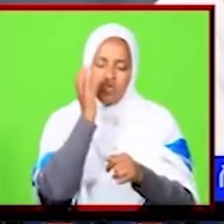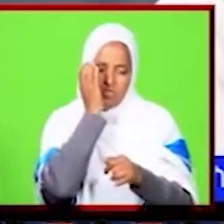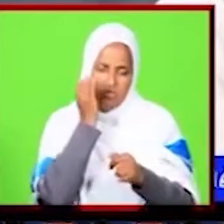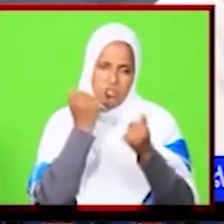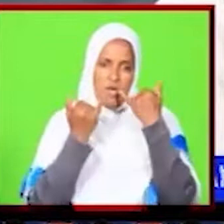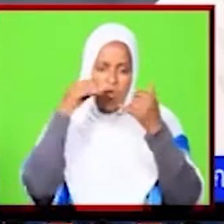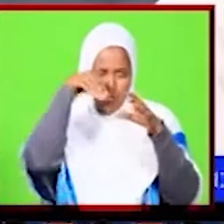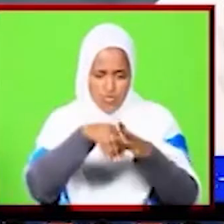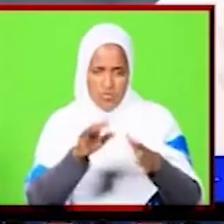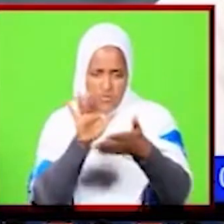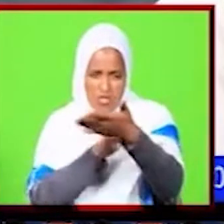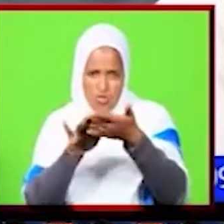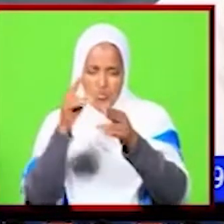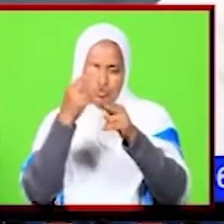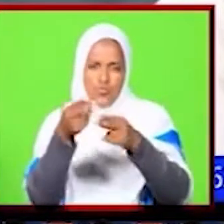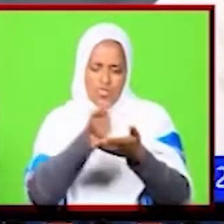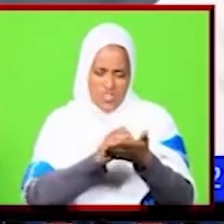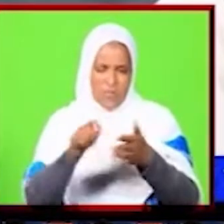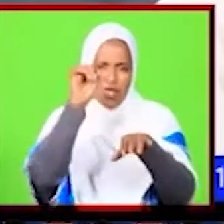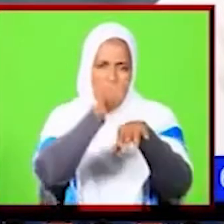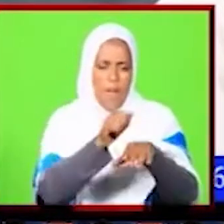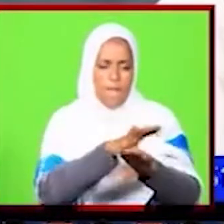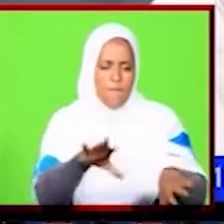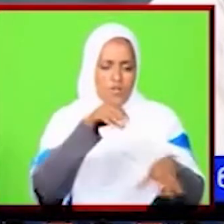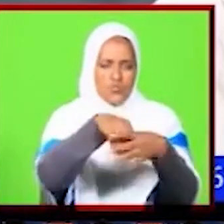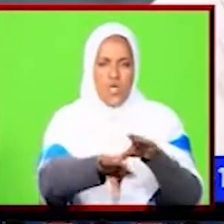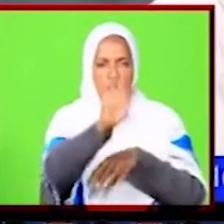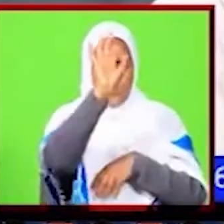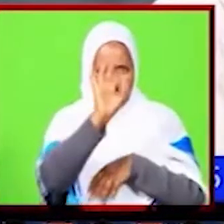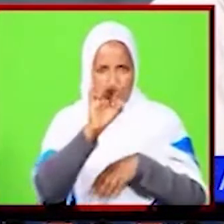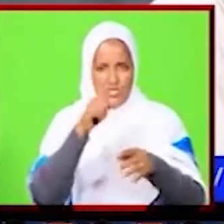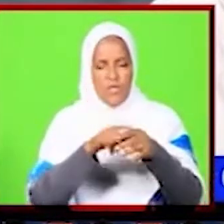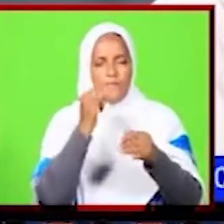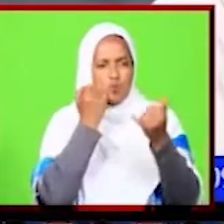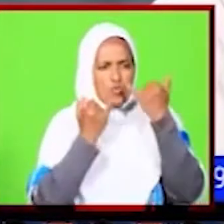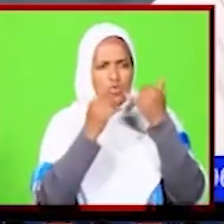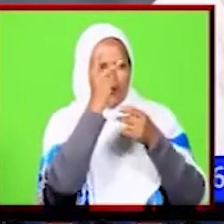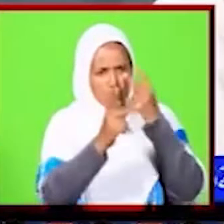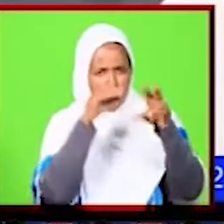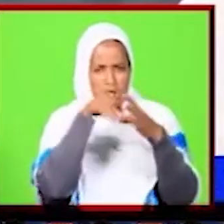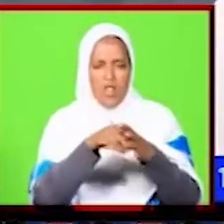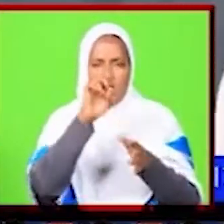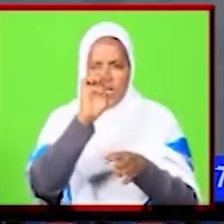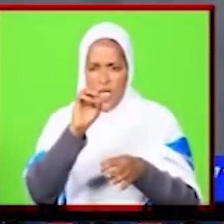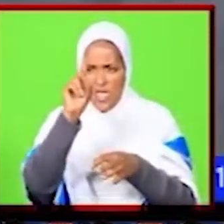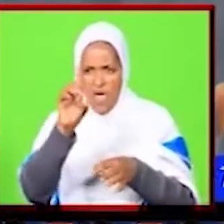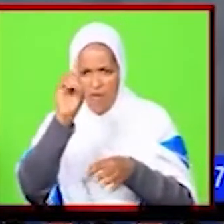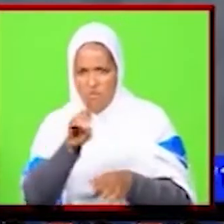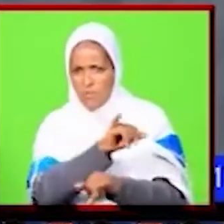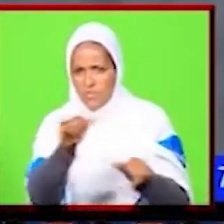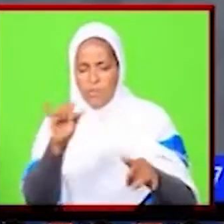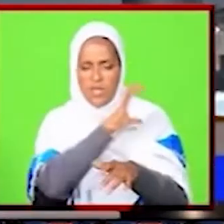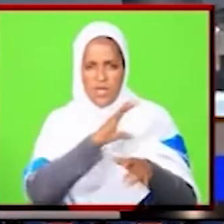እንደዚሁ እስራኤል ውስጥ ሲያጠኑ ስሙ የተጻፈበት ድንጋይ መሬት ውስጥ አገኙ። ያ ድንጋይ አሁንም ኢየሩሳሌም ሙዚየም ውስጥ አለ። ቀያፋም